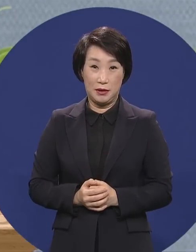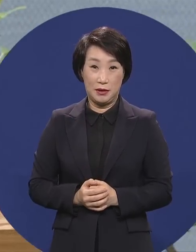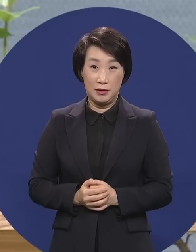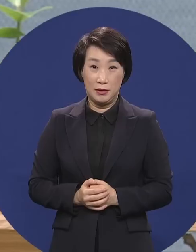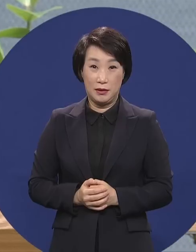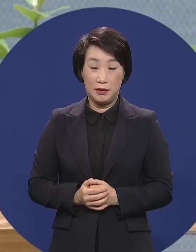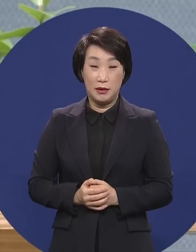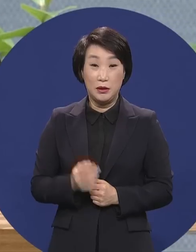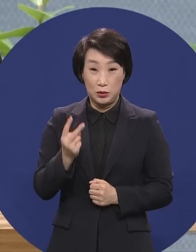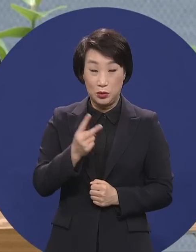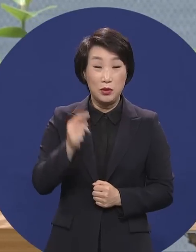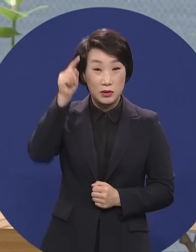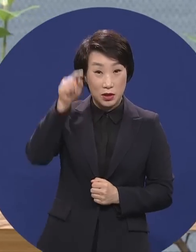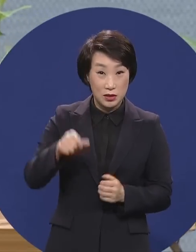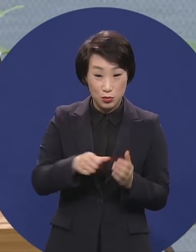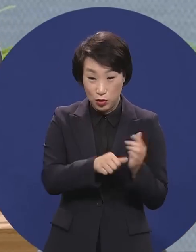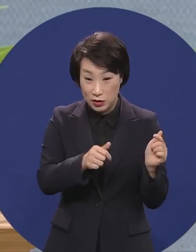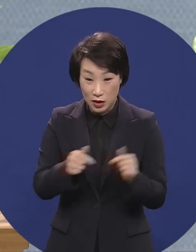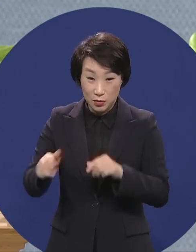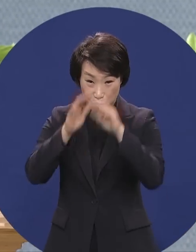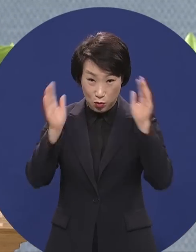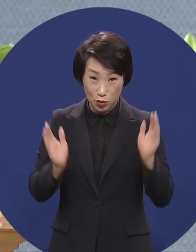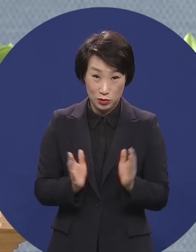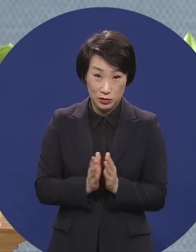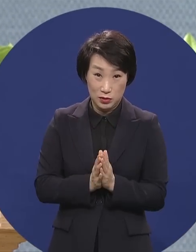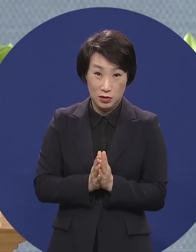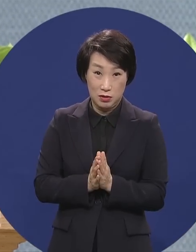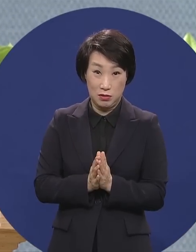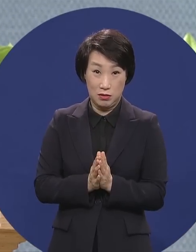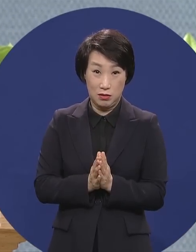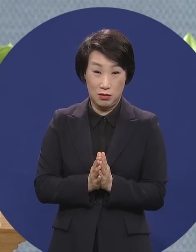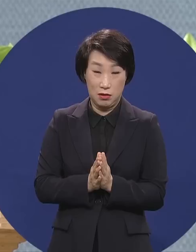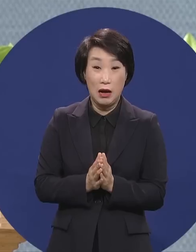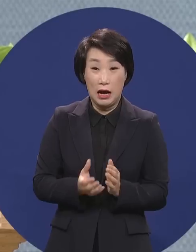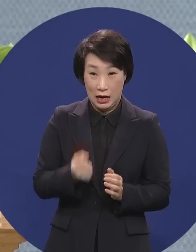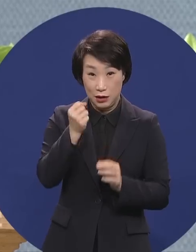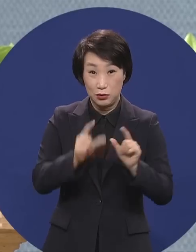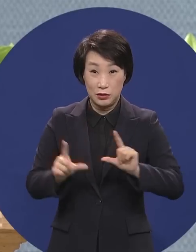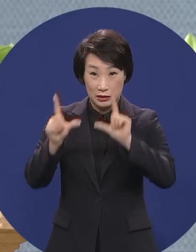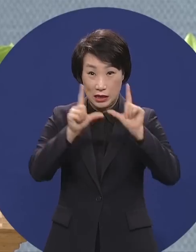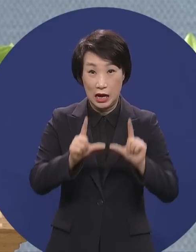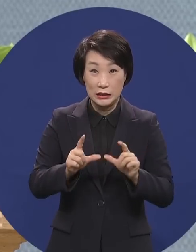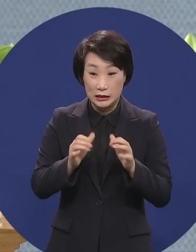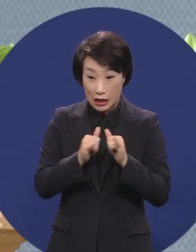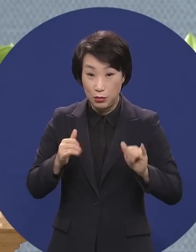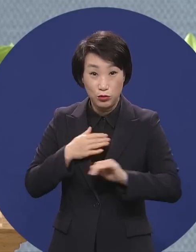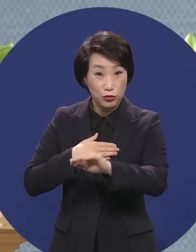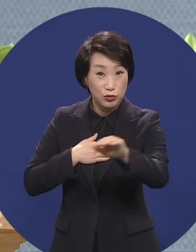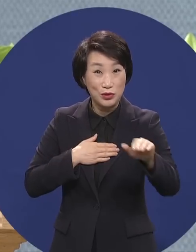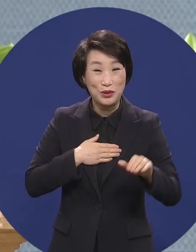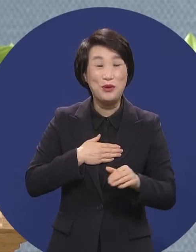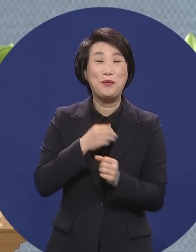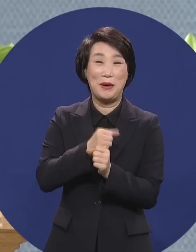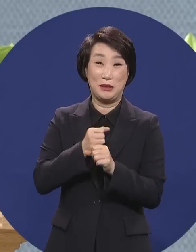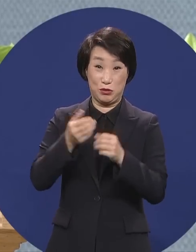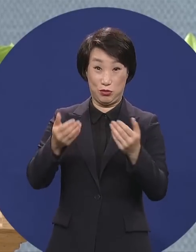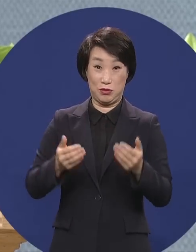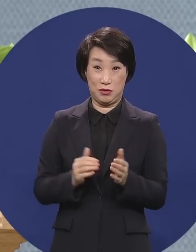그리고 천지의 모든 만물을 가지고 살아갈 인생도